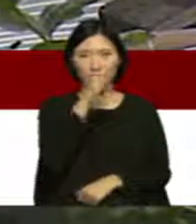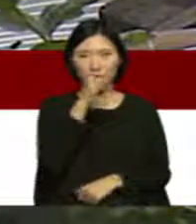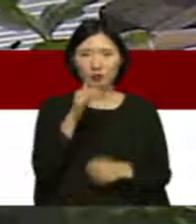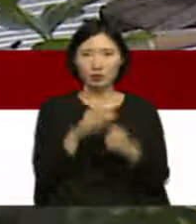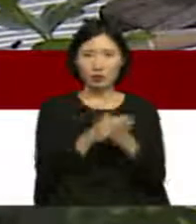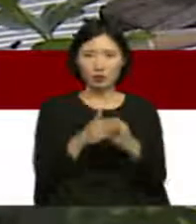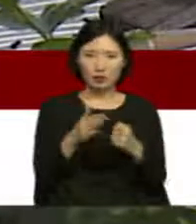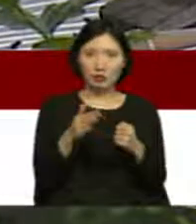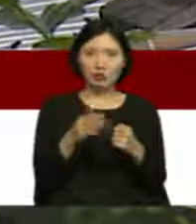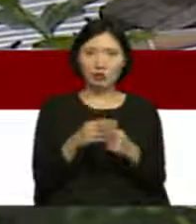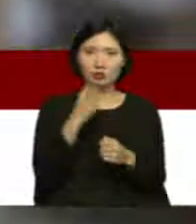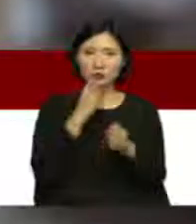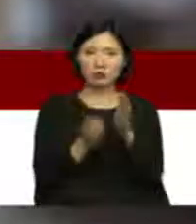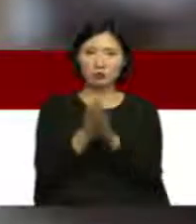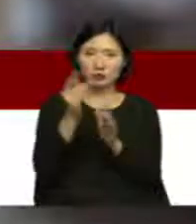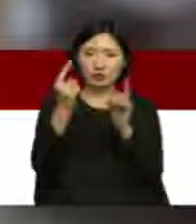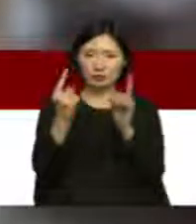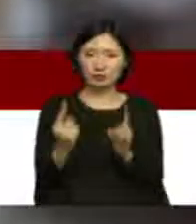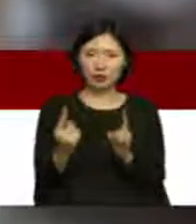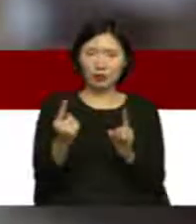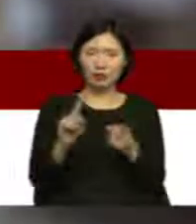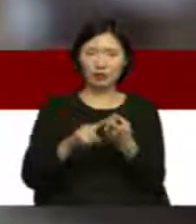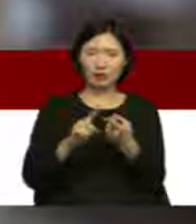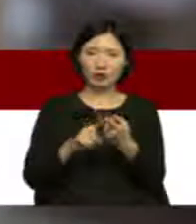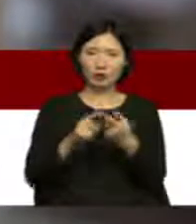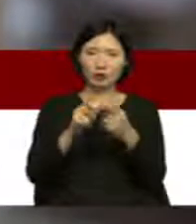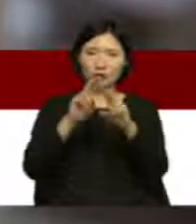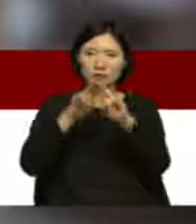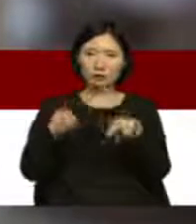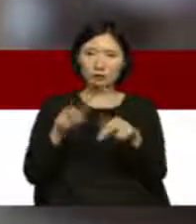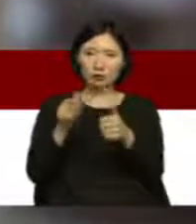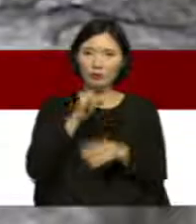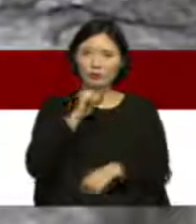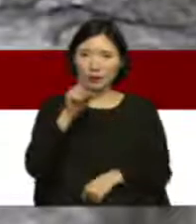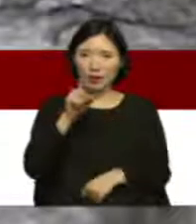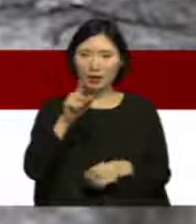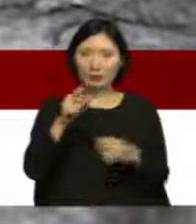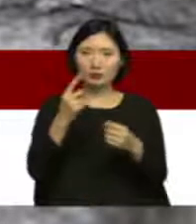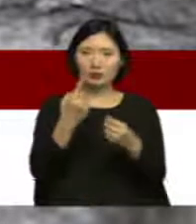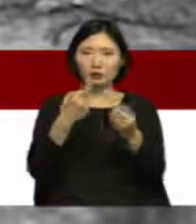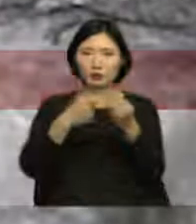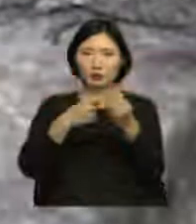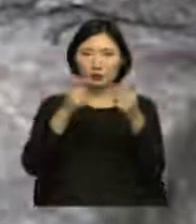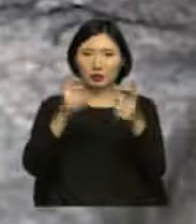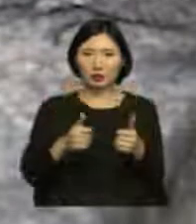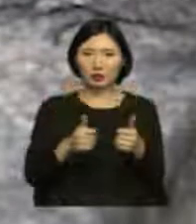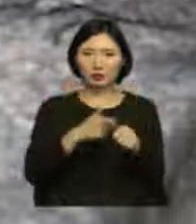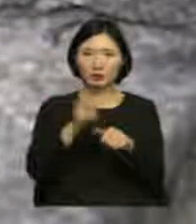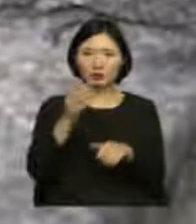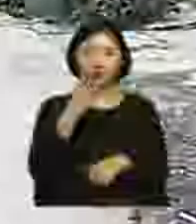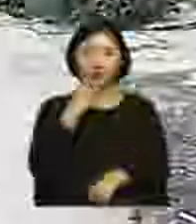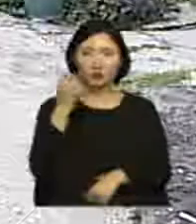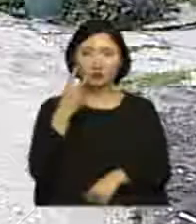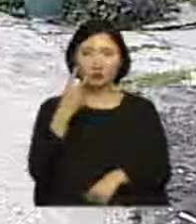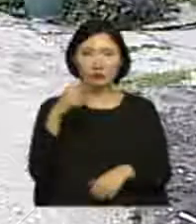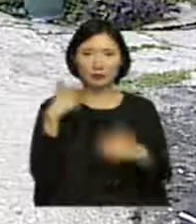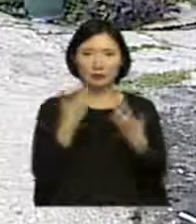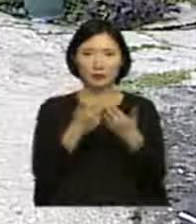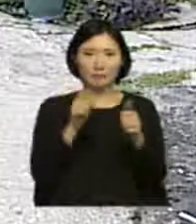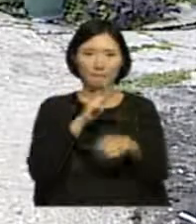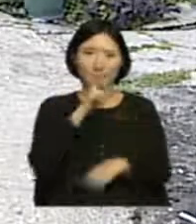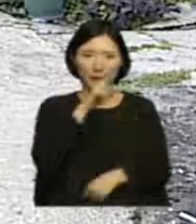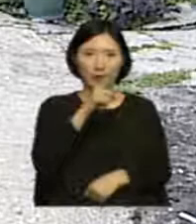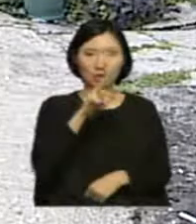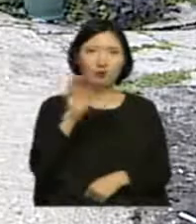상대로 정비구역 해제 고시 무효 와 줘 소송을 진행해 1심에서 승소 햇지만 서울시가 항소 했고 얼마 전